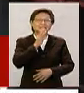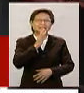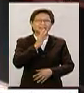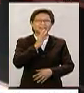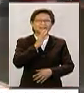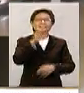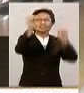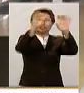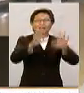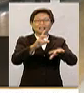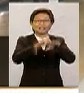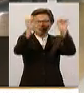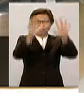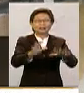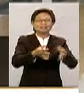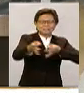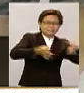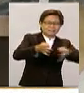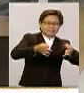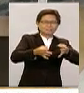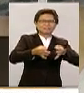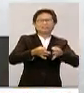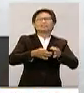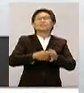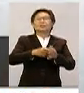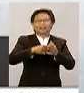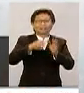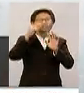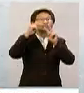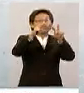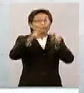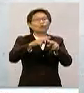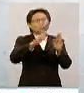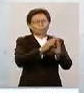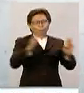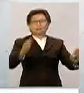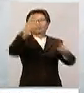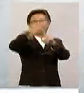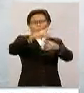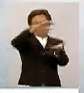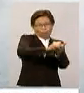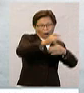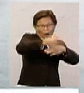Bercakap di Shah Alam, jelas beliau, sesi pratonton akan dijalankan untuk tempoh 2 bulan. Tempahan awal